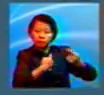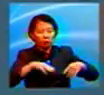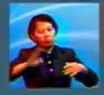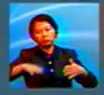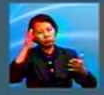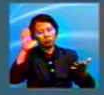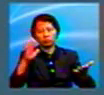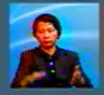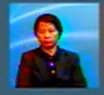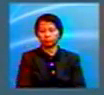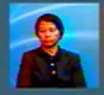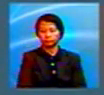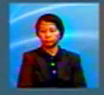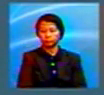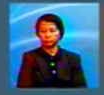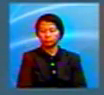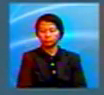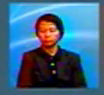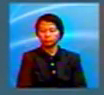maklumat yang berkaitan.